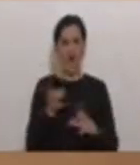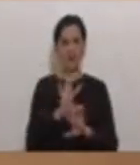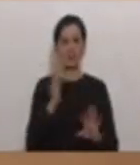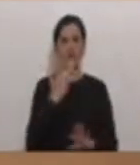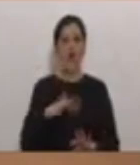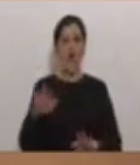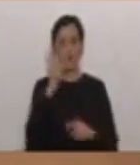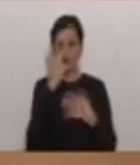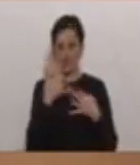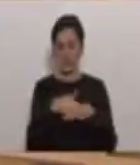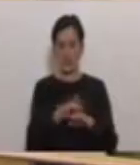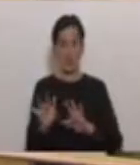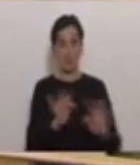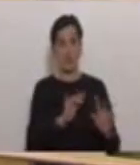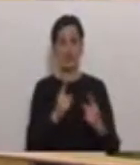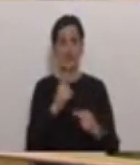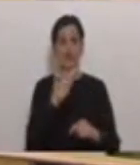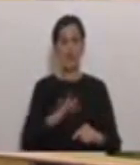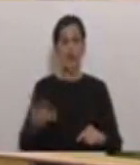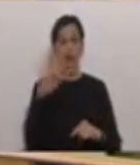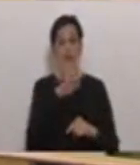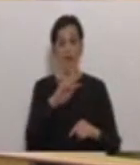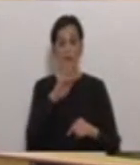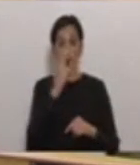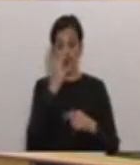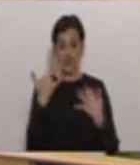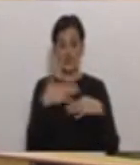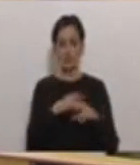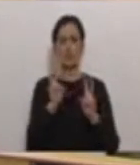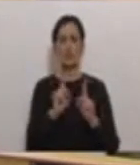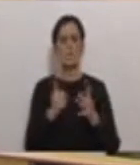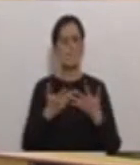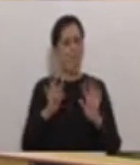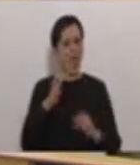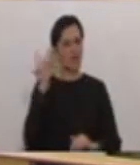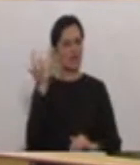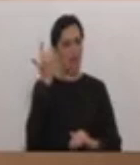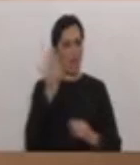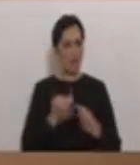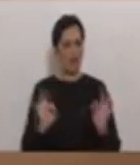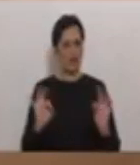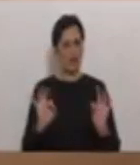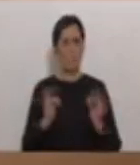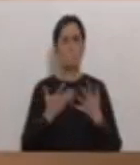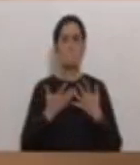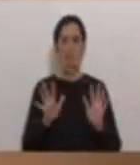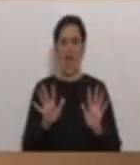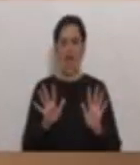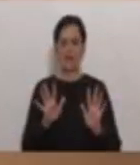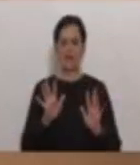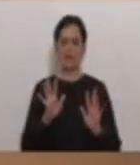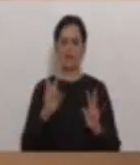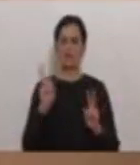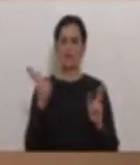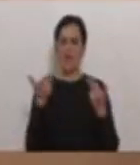integrații proces. Radgan Europa și integrația, nișnaus, upromet democratias, upromet angarișual de